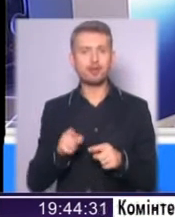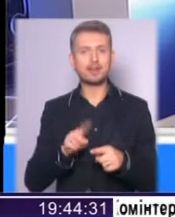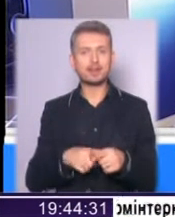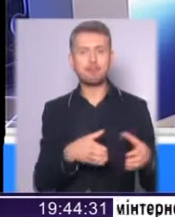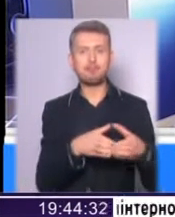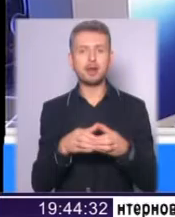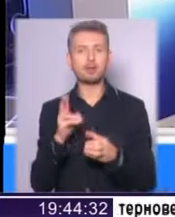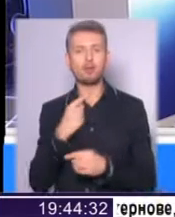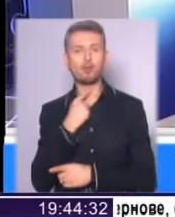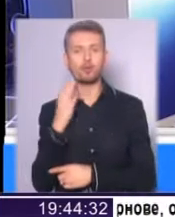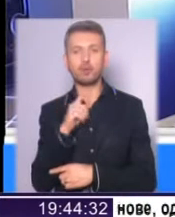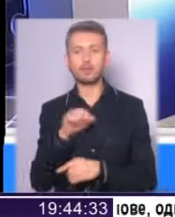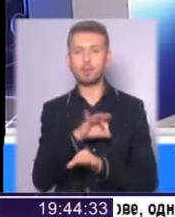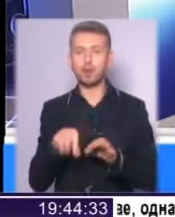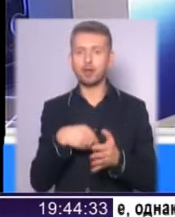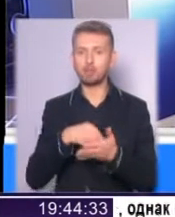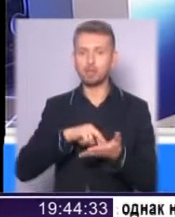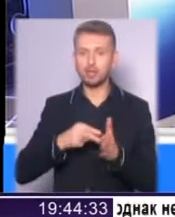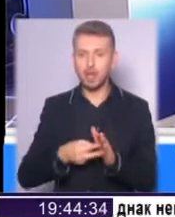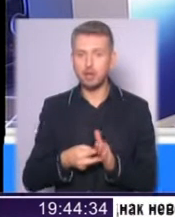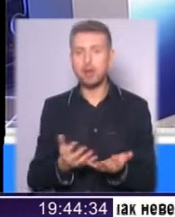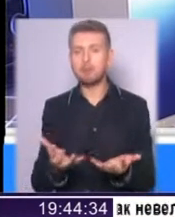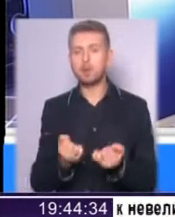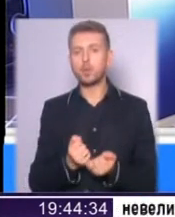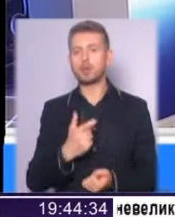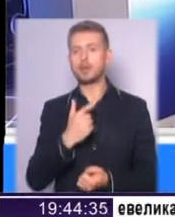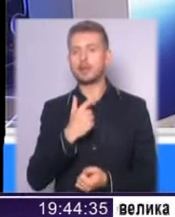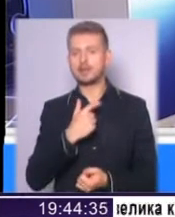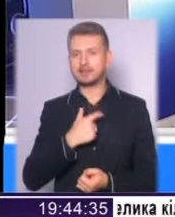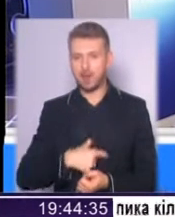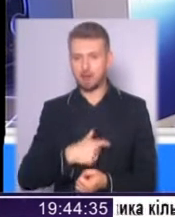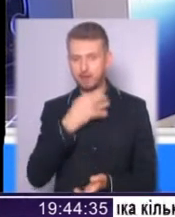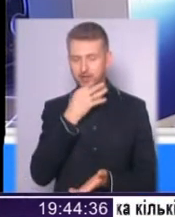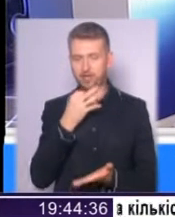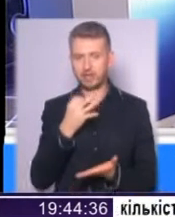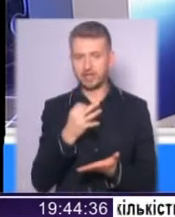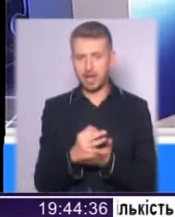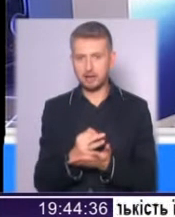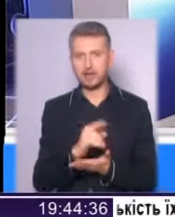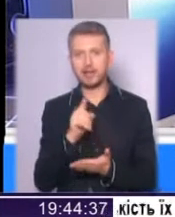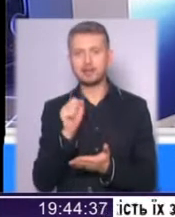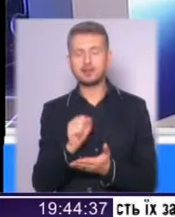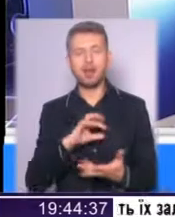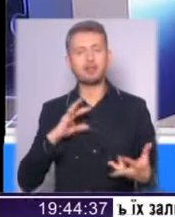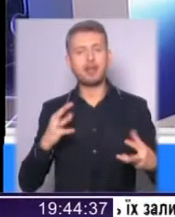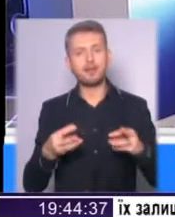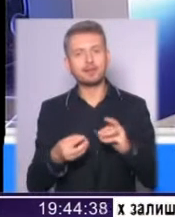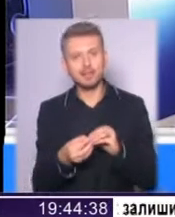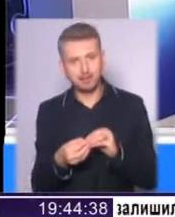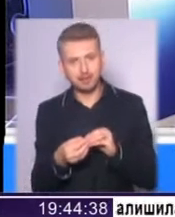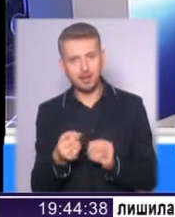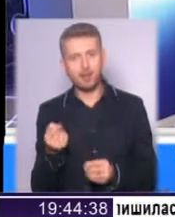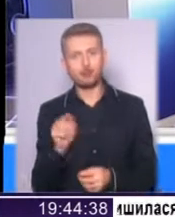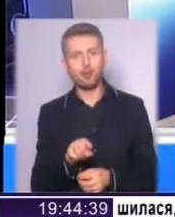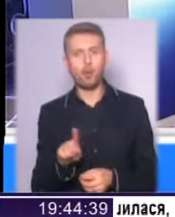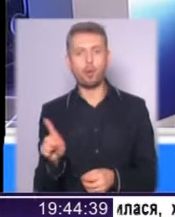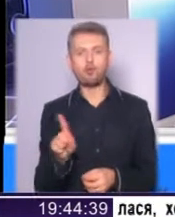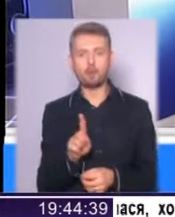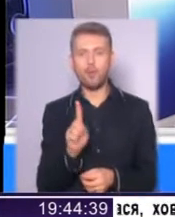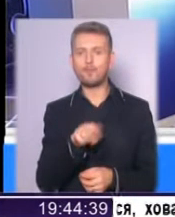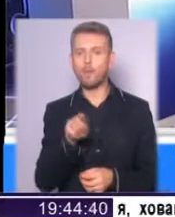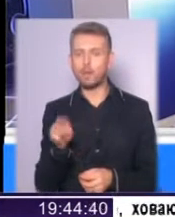запитання. Скажіть, будь ласка, от прийняття бюджету, державного бюджету політичними партіями, це чи